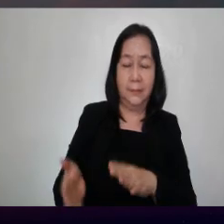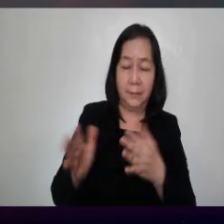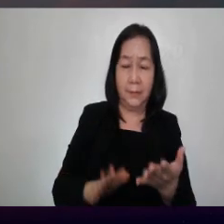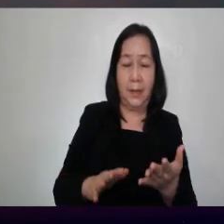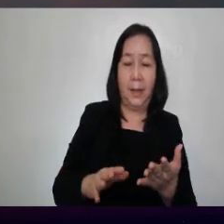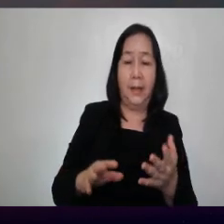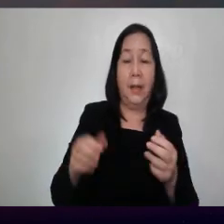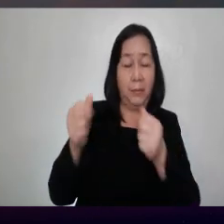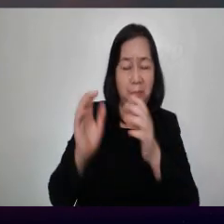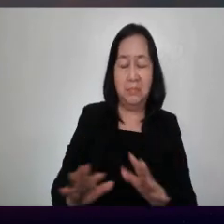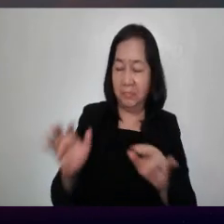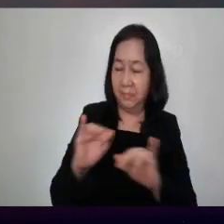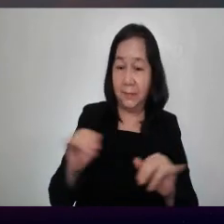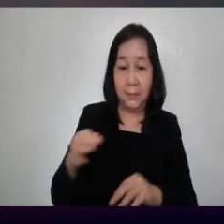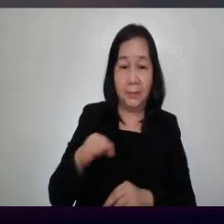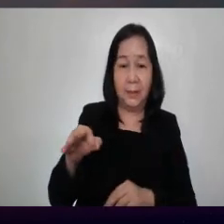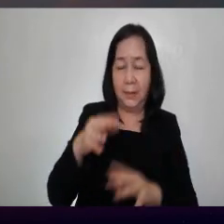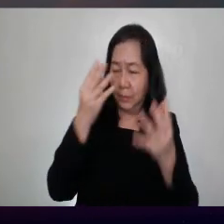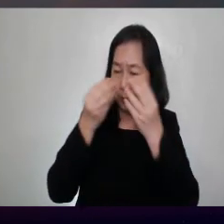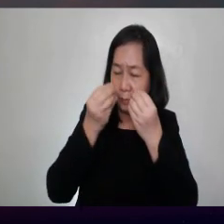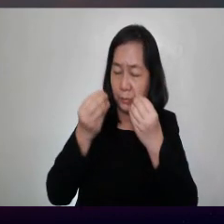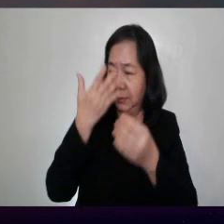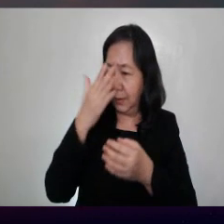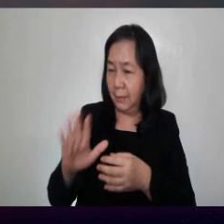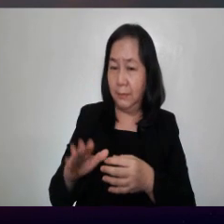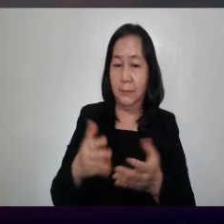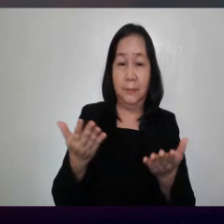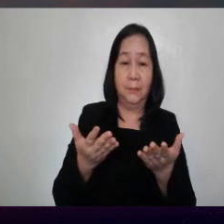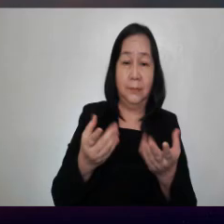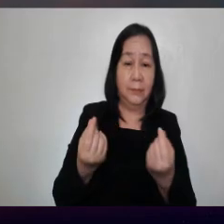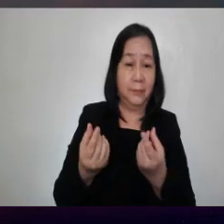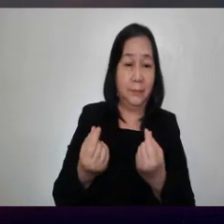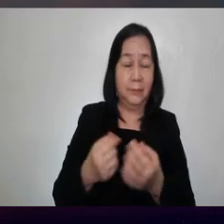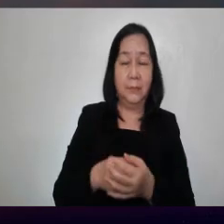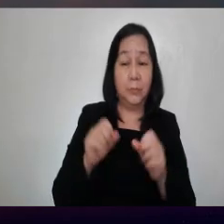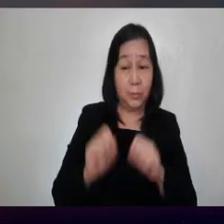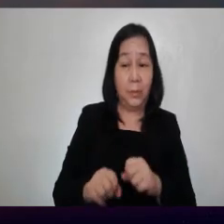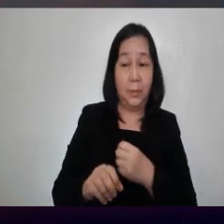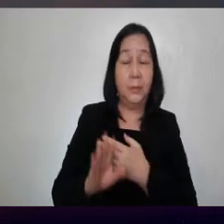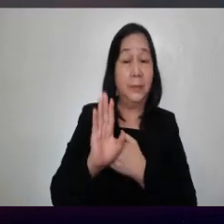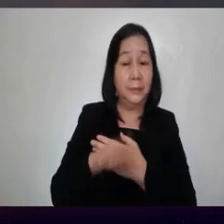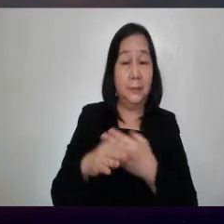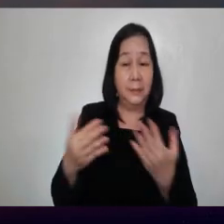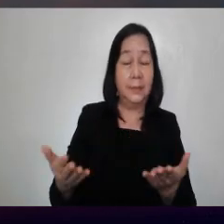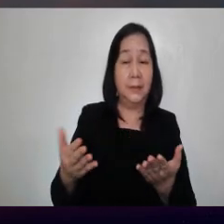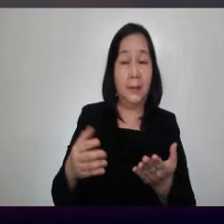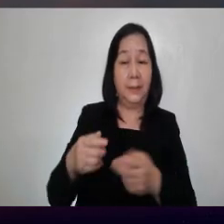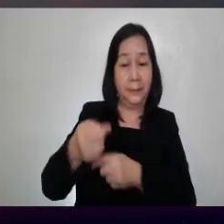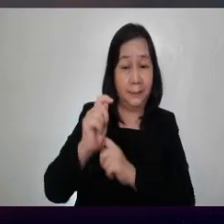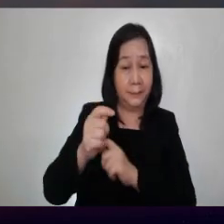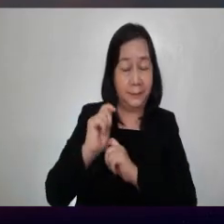tubig. Litong-lito at hindi alam ang gagawin. Kaya bumalik sila sa pangingisda, ang bagay